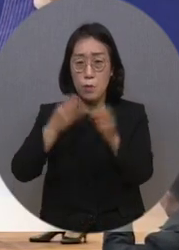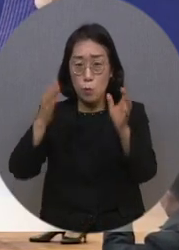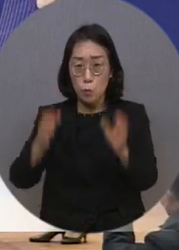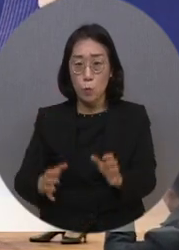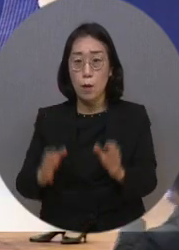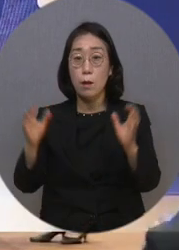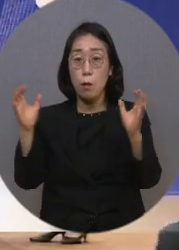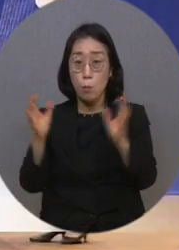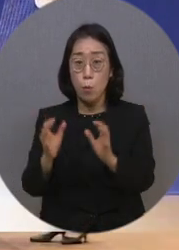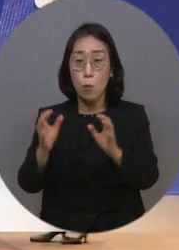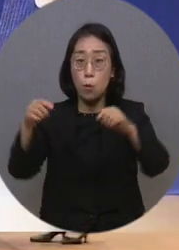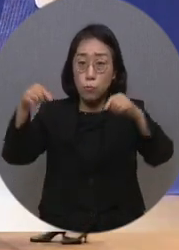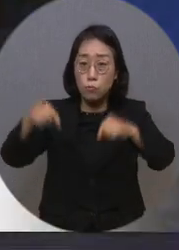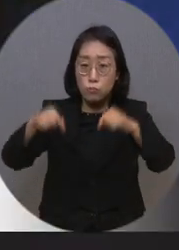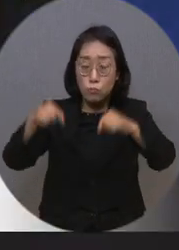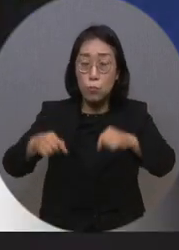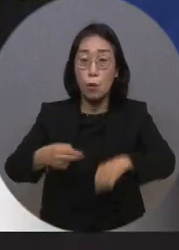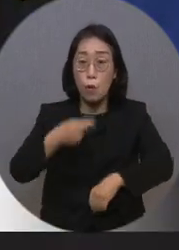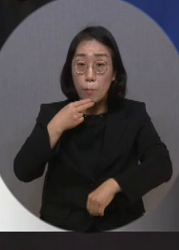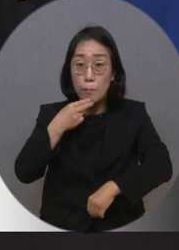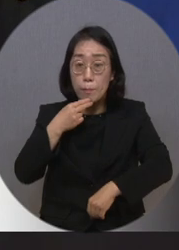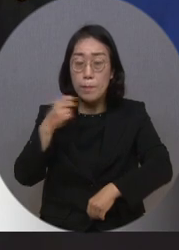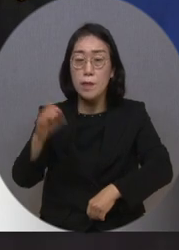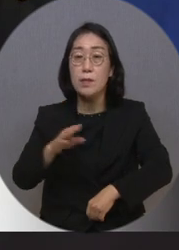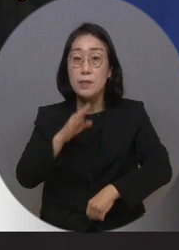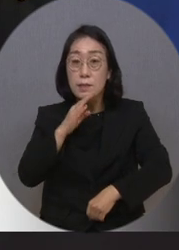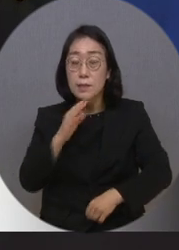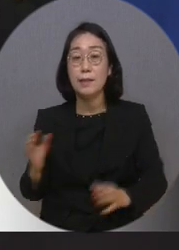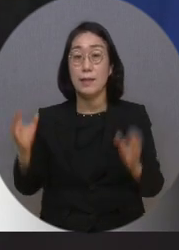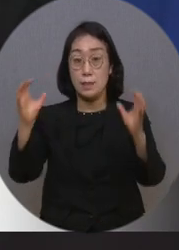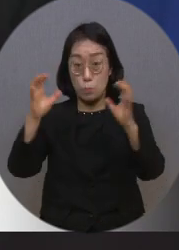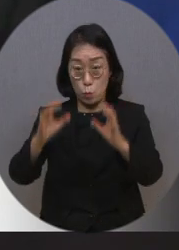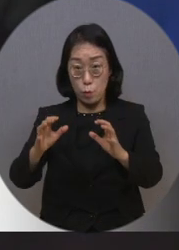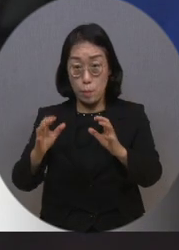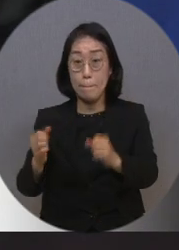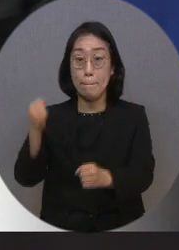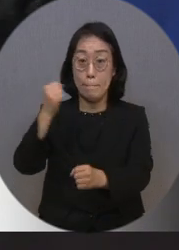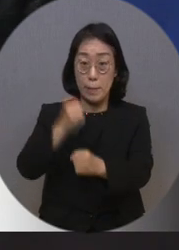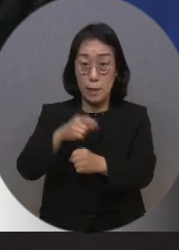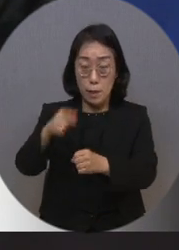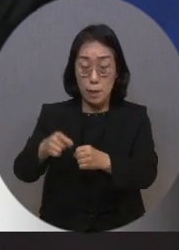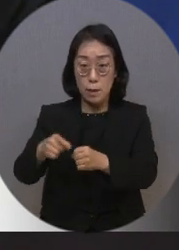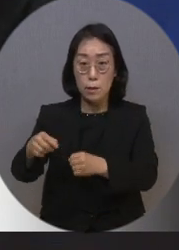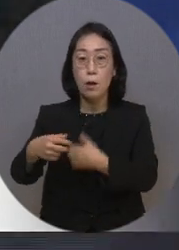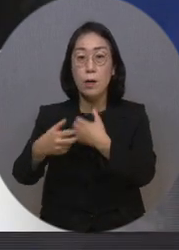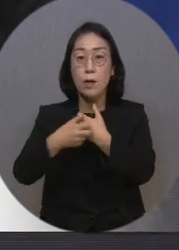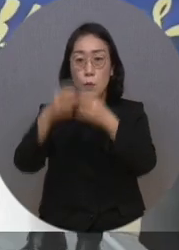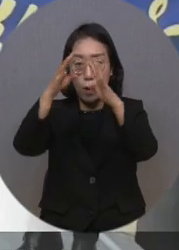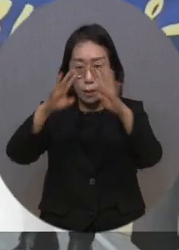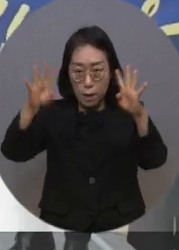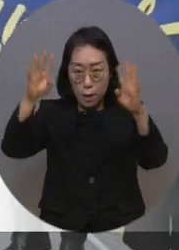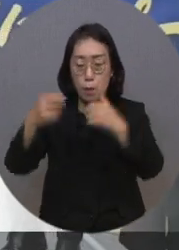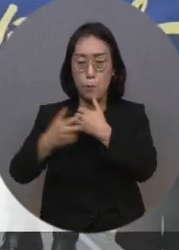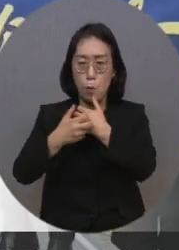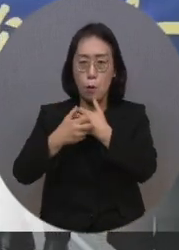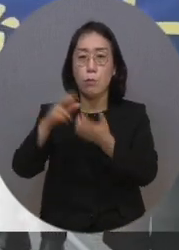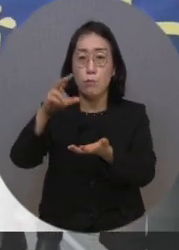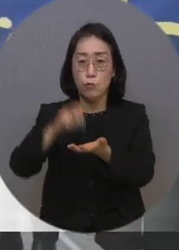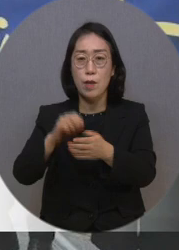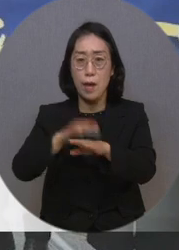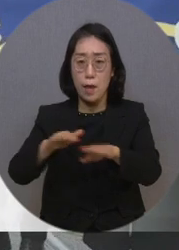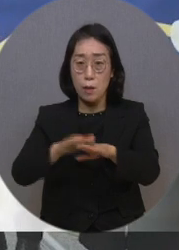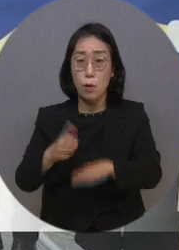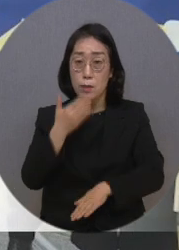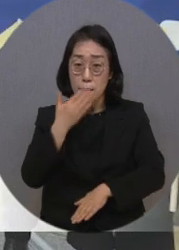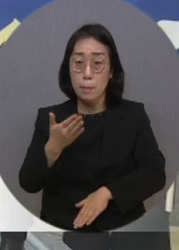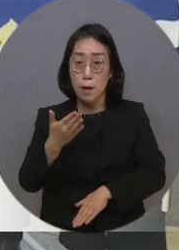중단됐던 의정협의체가 재가동돼 지역의 공공의료 사령탑 역할을 할 의과대와 상급 병원에 부재를 해결할